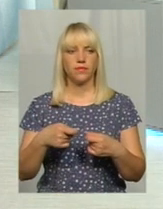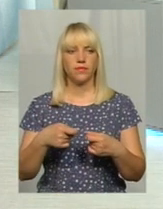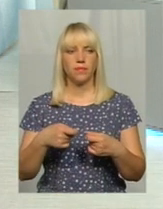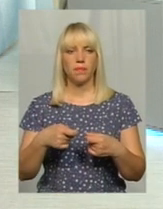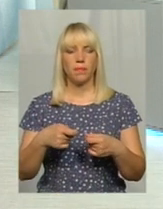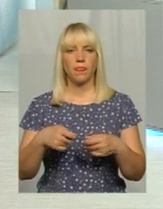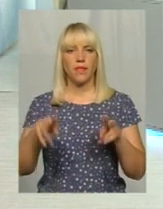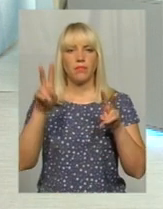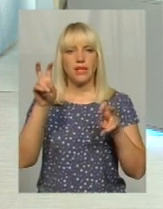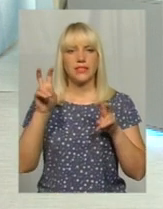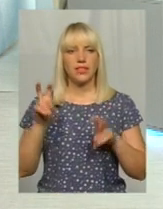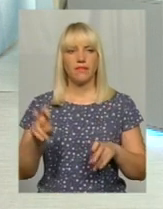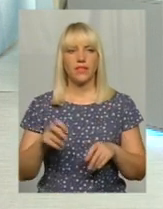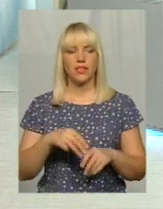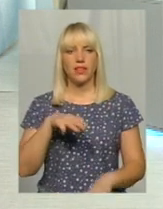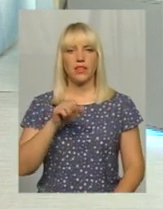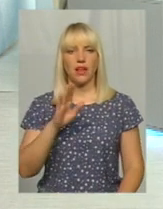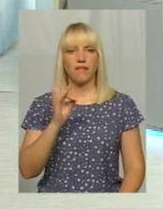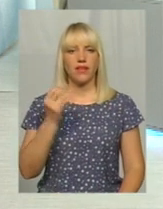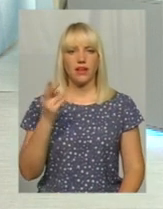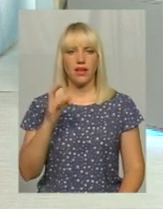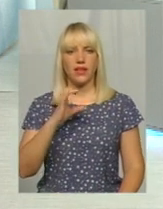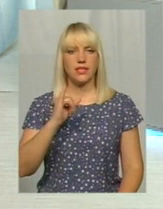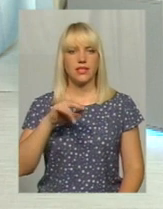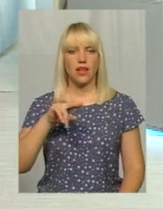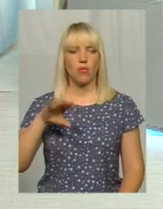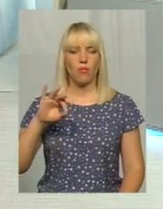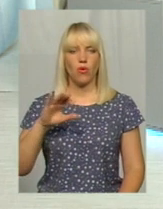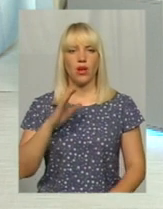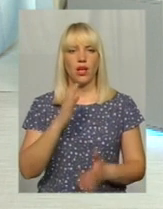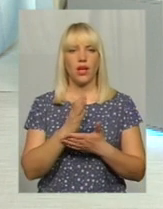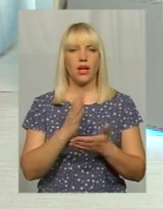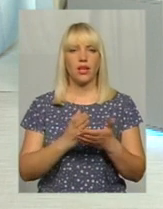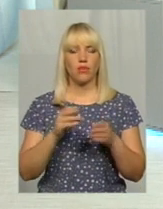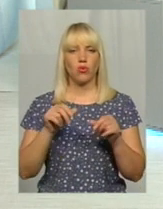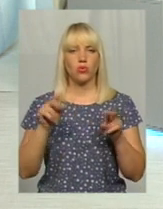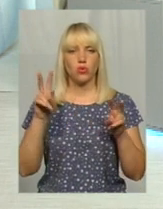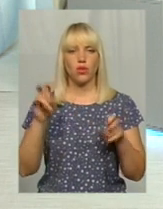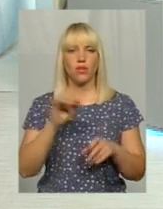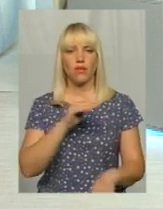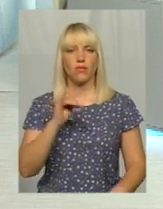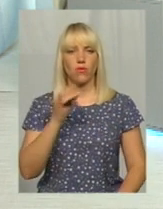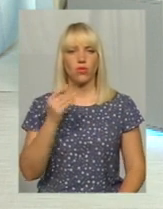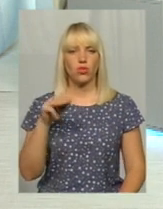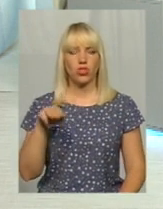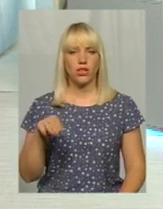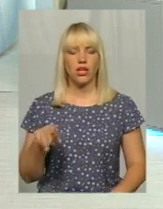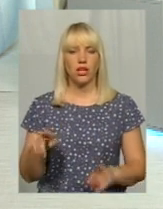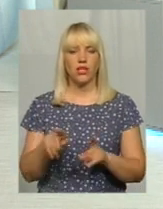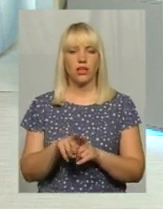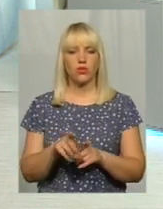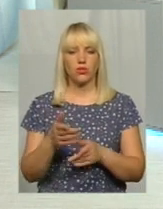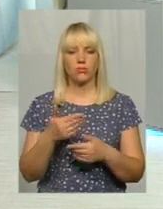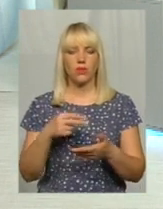таких представництв. Це Таврія, Сільпо, Хлібосол, а також Фуршет. Крім того, ми